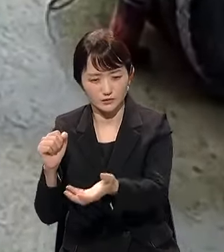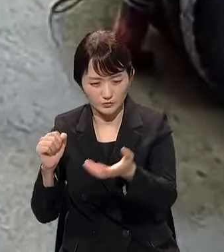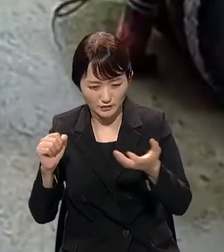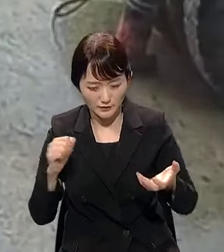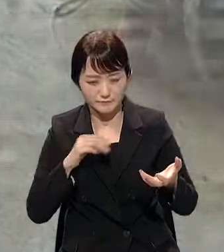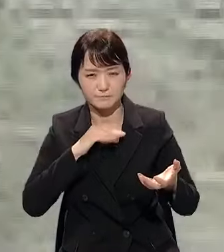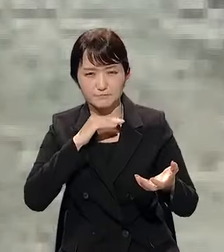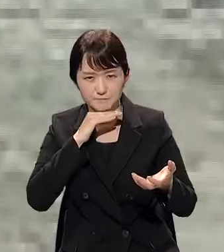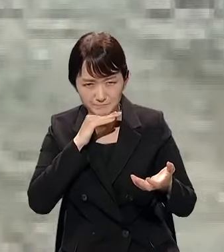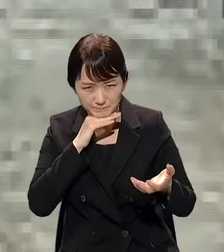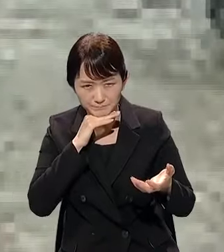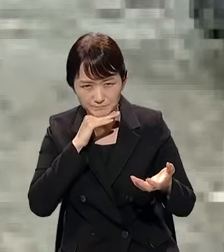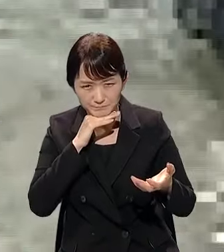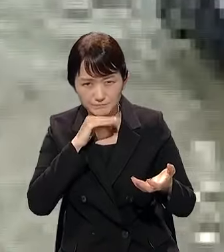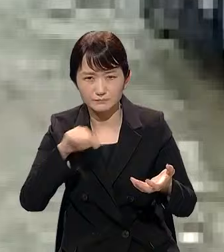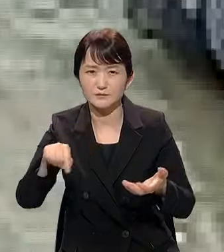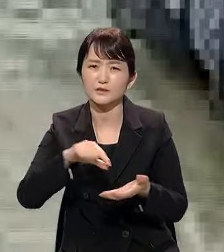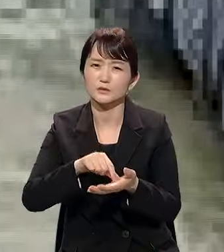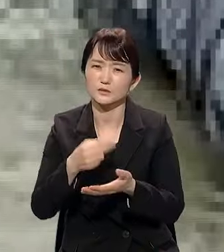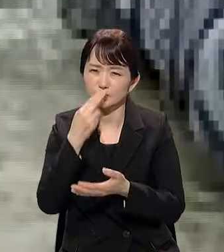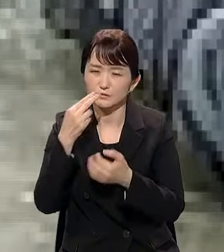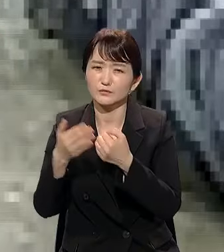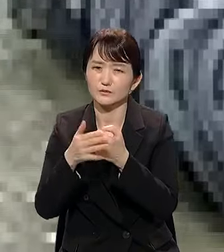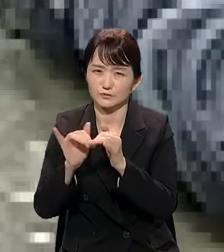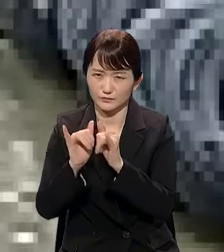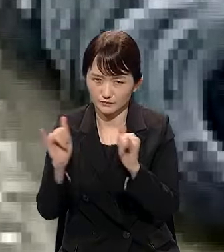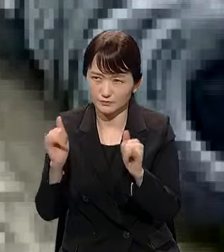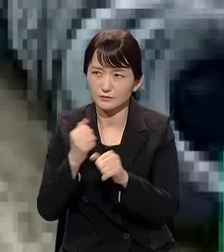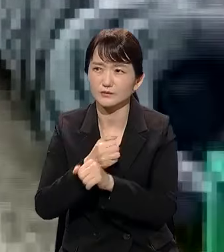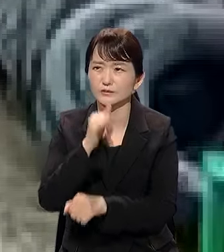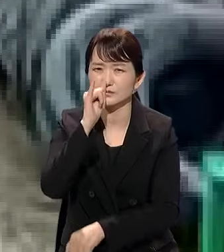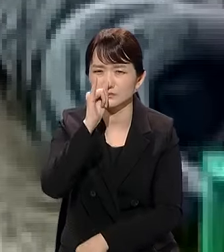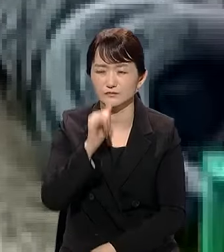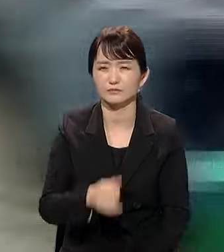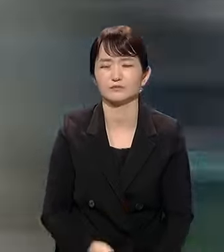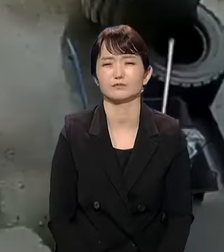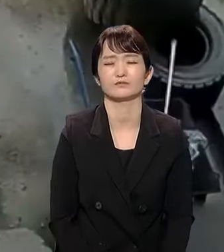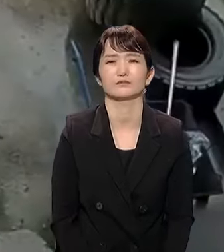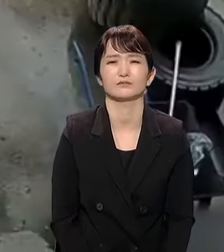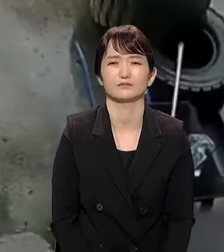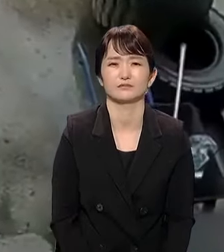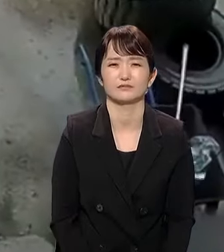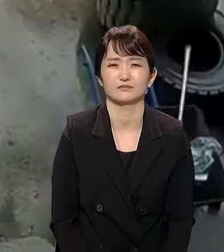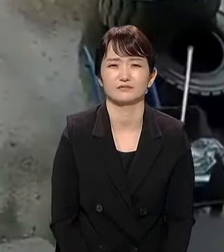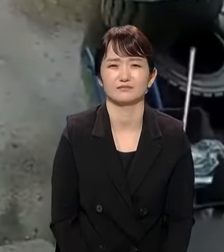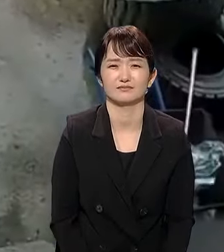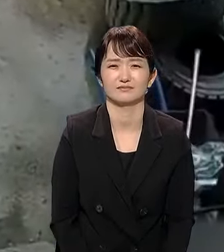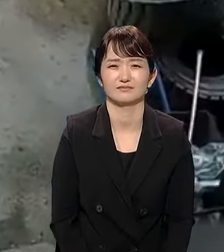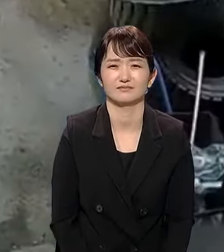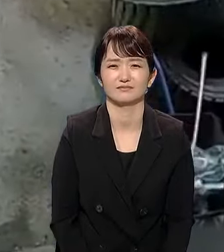침착하게 기다려줬다고 하는데요. 이 정도면 생명의 은인이라고 할 수 있겠네요. 아이고 정말.